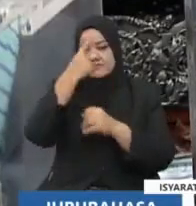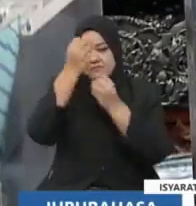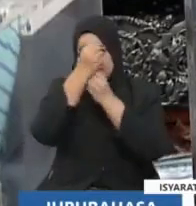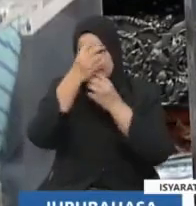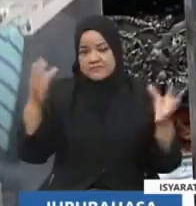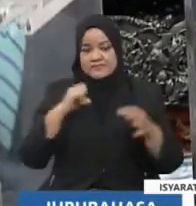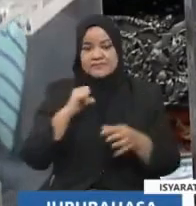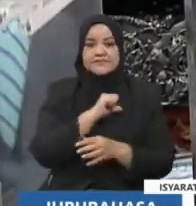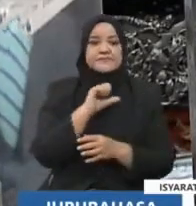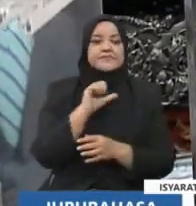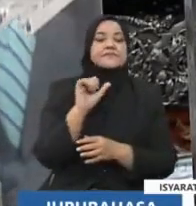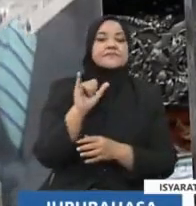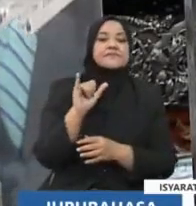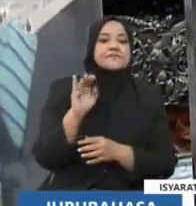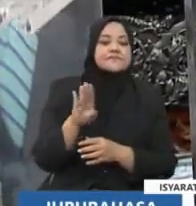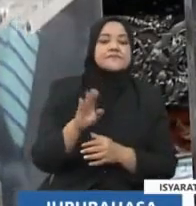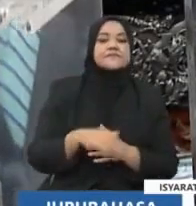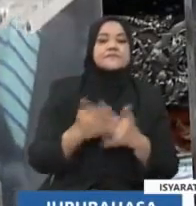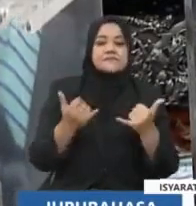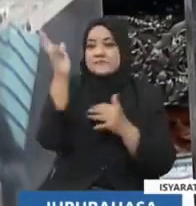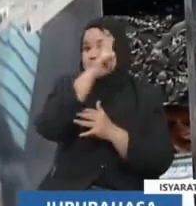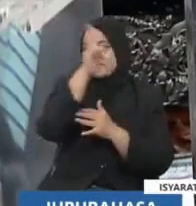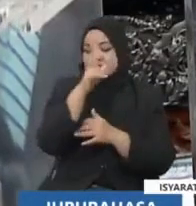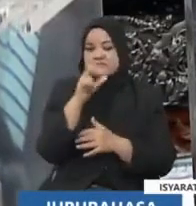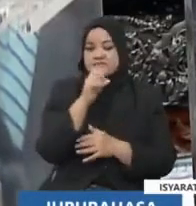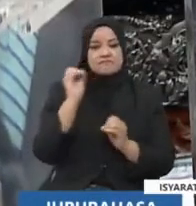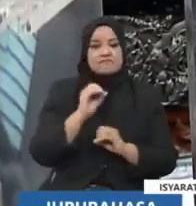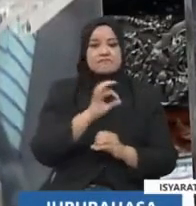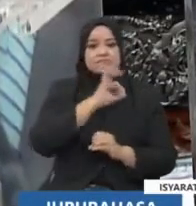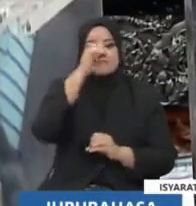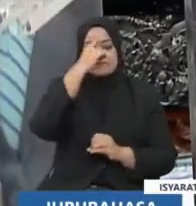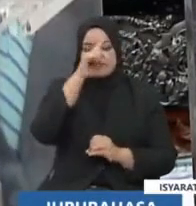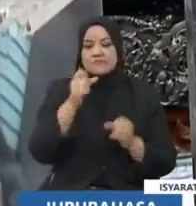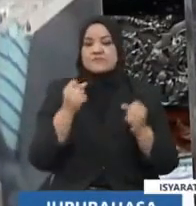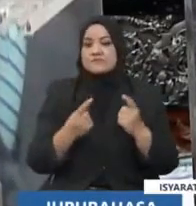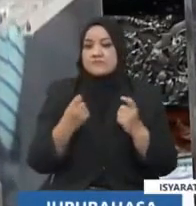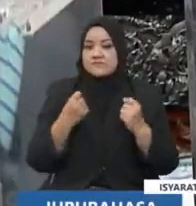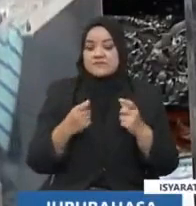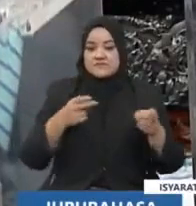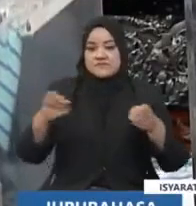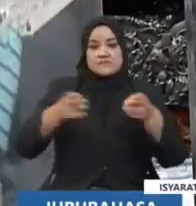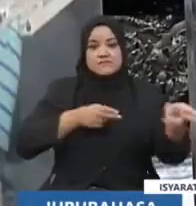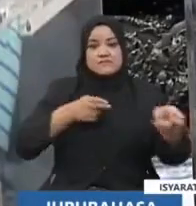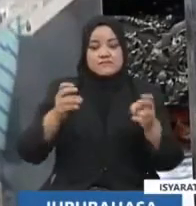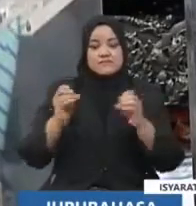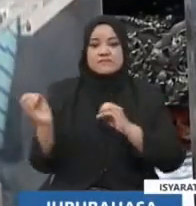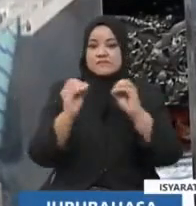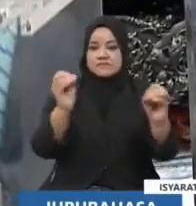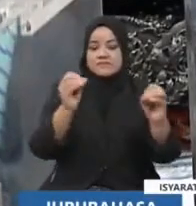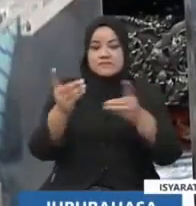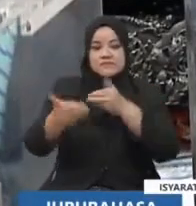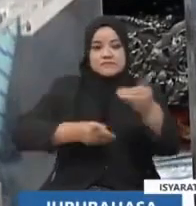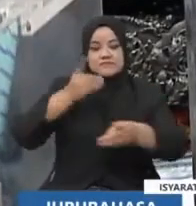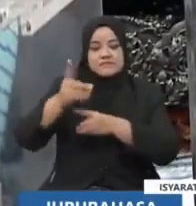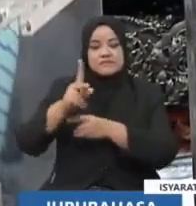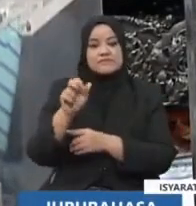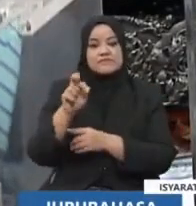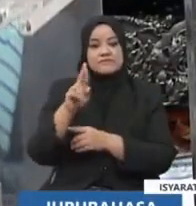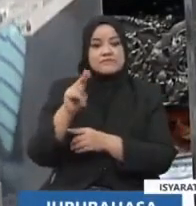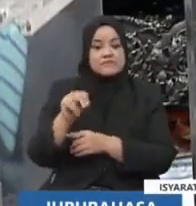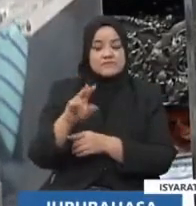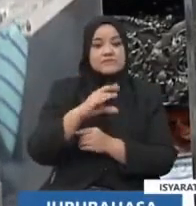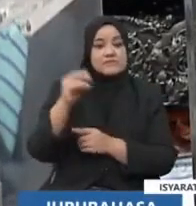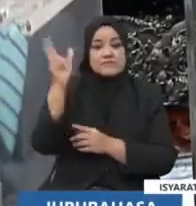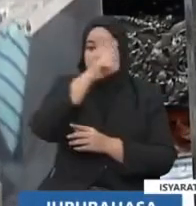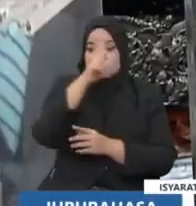foto-foto malu metal yang Bomat bodo amat sih ini kerajaan tidak berhasrat untuk menswastakan pengurusan dan operasi pedagang karbon